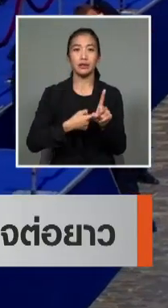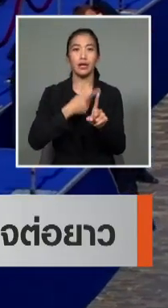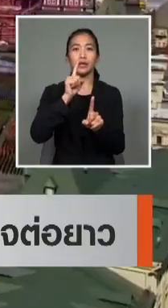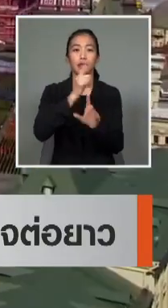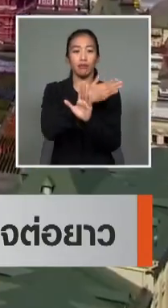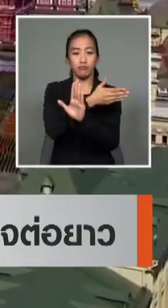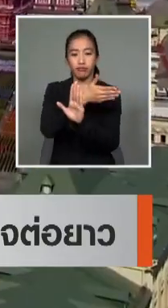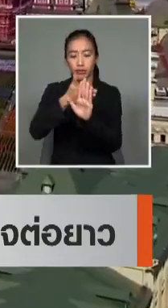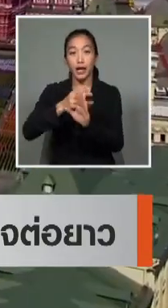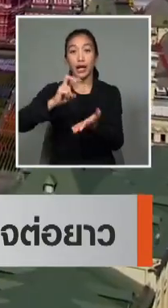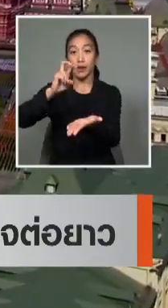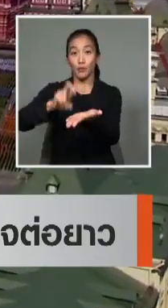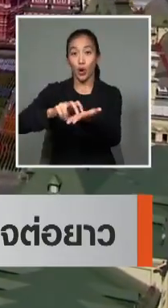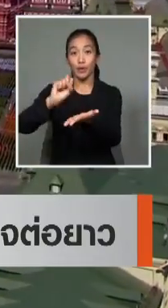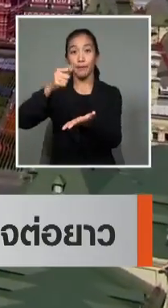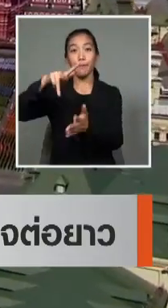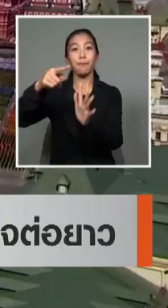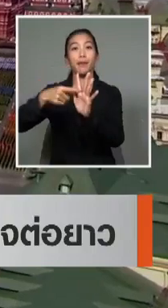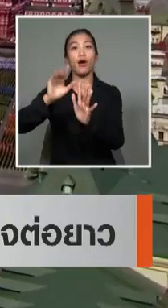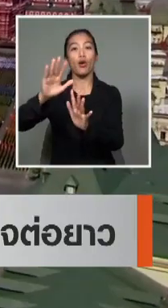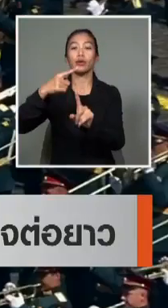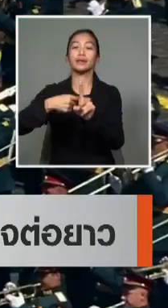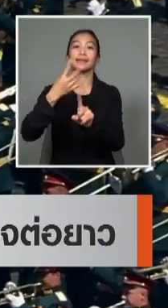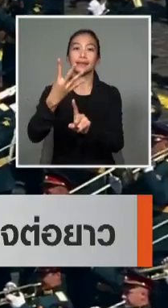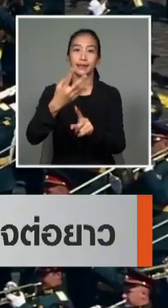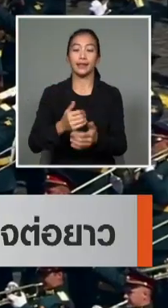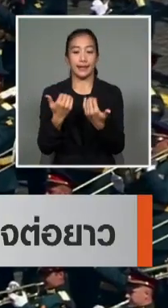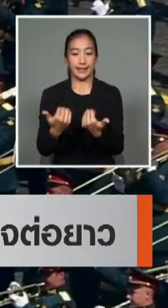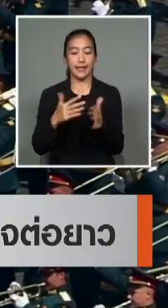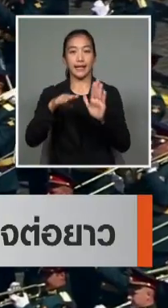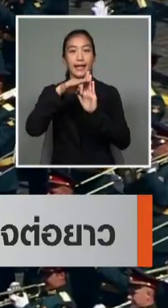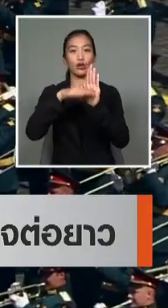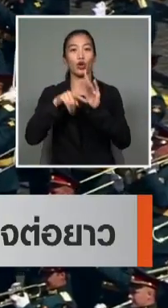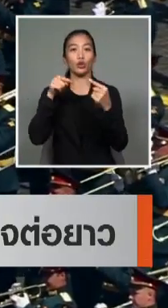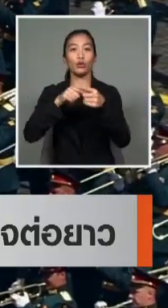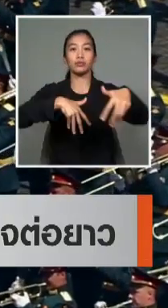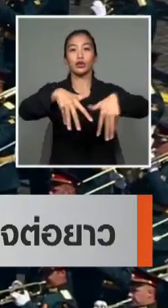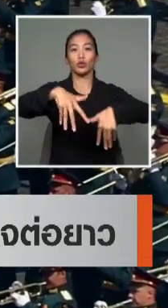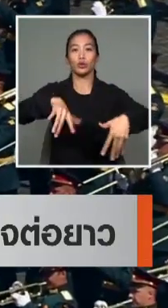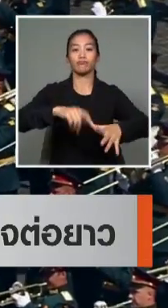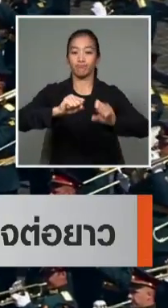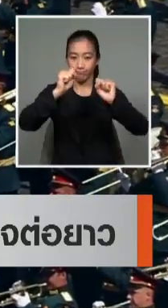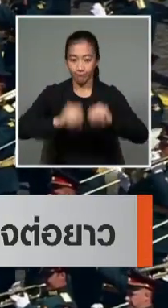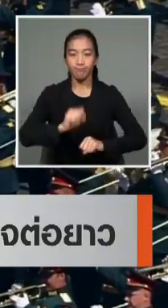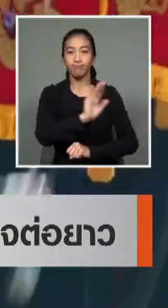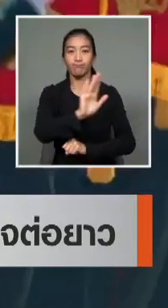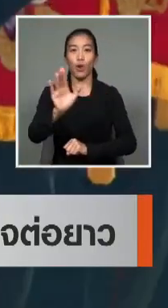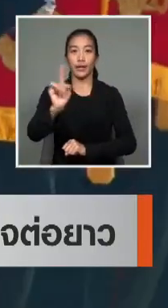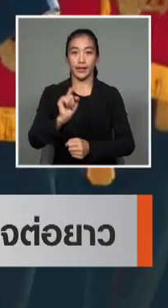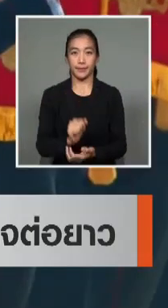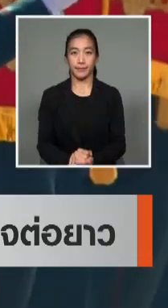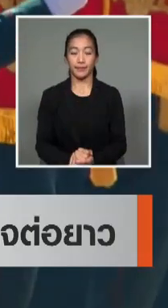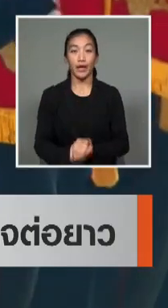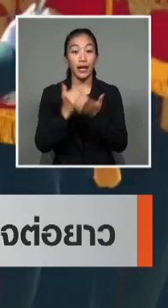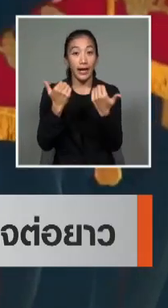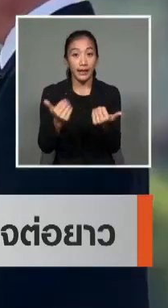ไปเดือนเมษายนนะคะแล้วก็ตอนนี้เป็นขั้นตอนการลงประชามติของประชาชนเดี๋ยวเรามาดูรายละเอียดการแก้ไขเปลี่ยนแปลงกันนะคะรอบนี้ค่